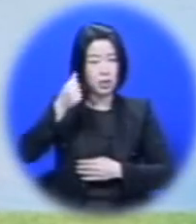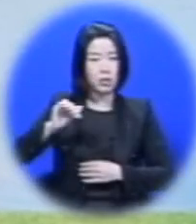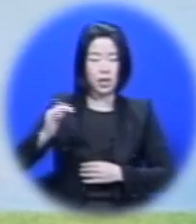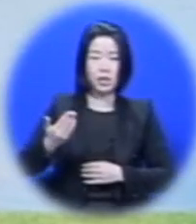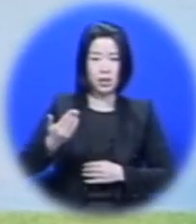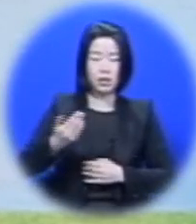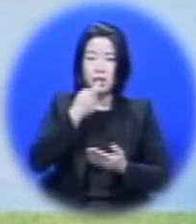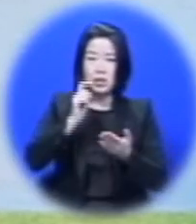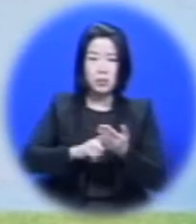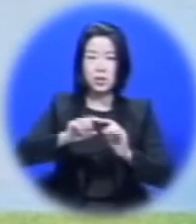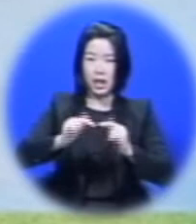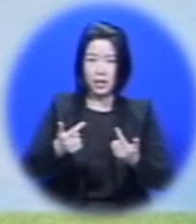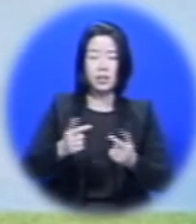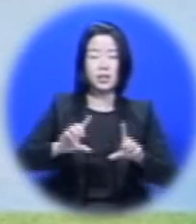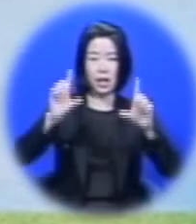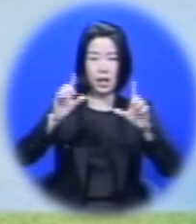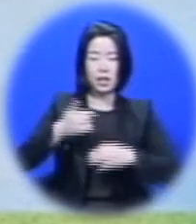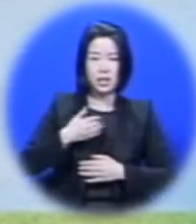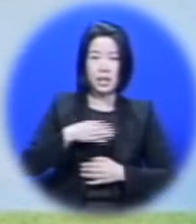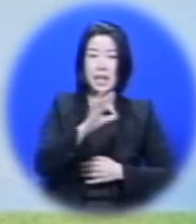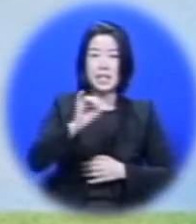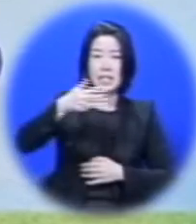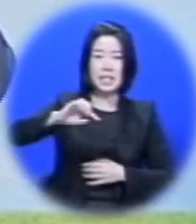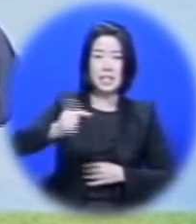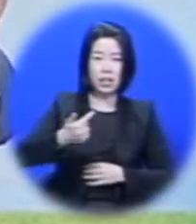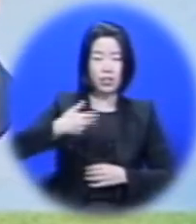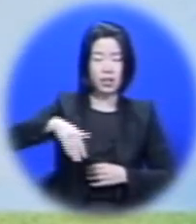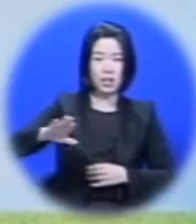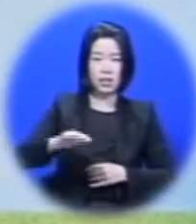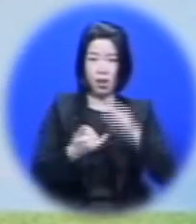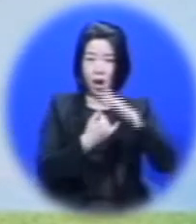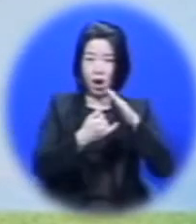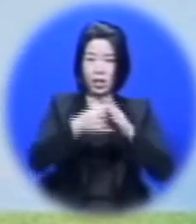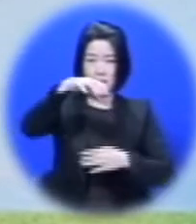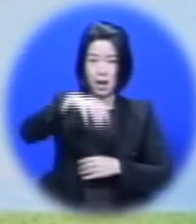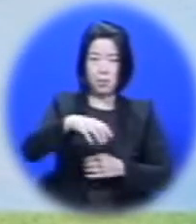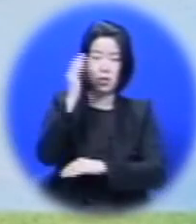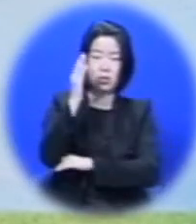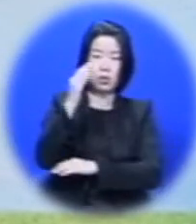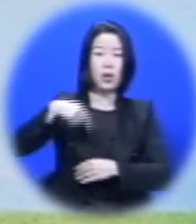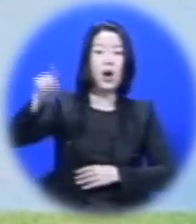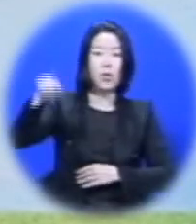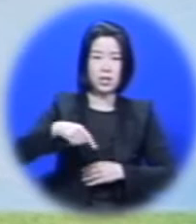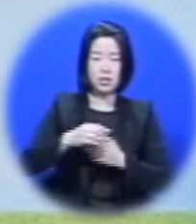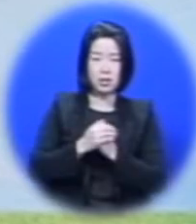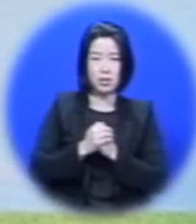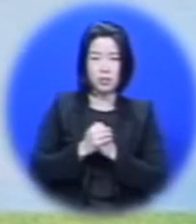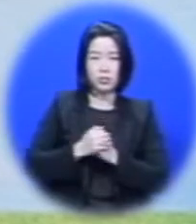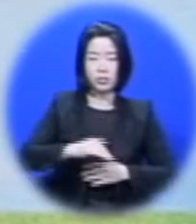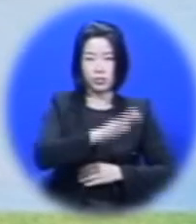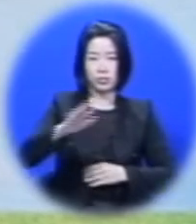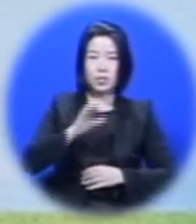참 쉽지 않은 날이지만 제가 이천에 가서 어린이들 앞에서 설교를 하고 왔습니다.